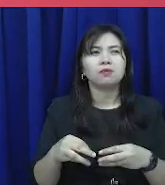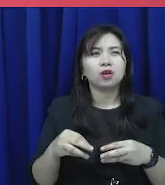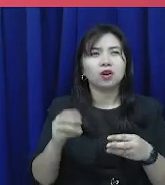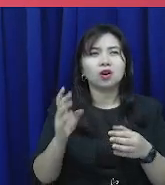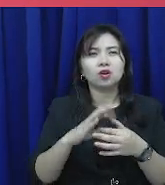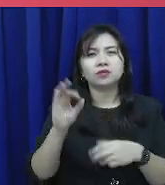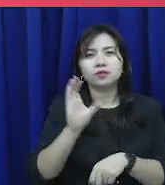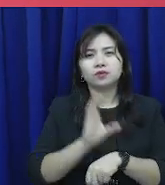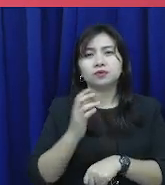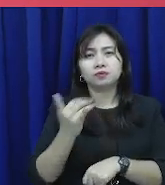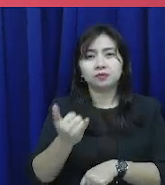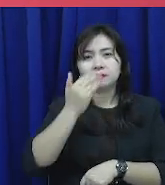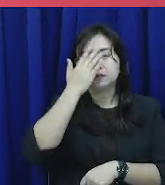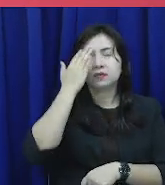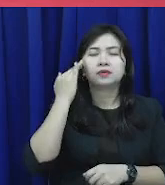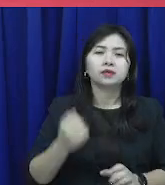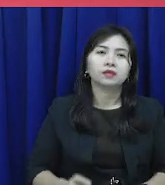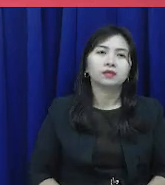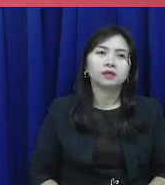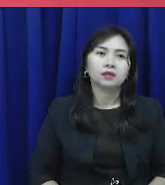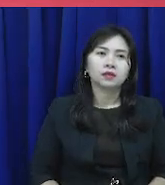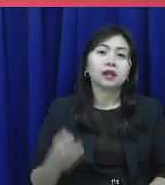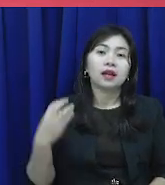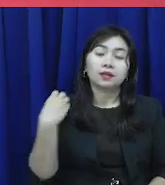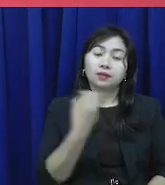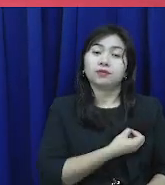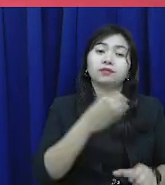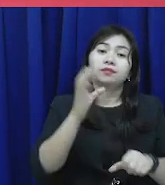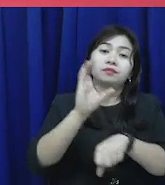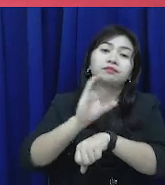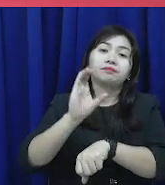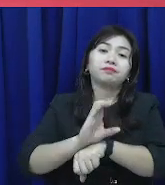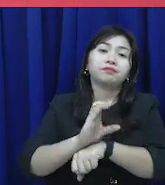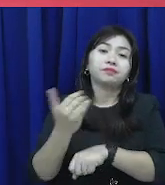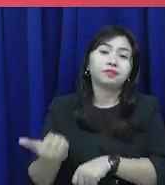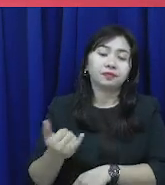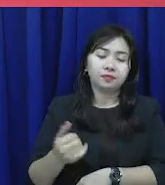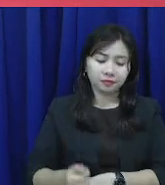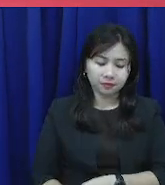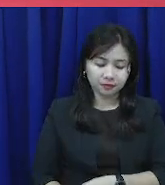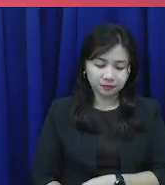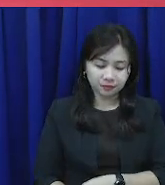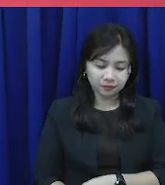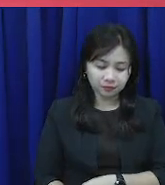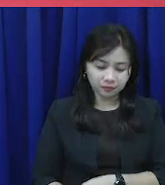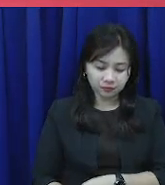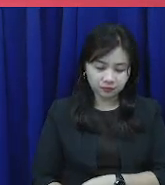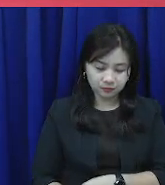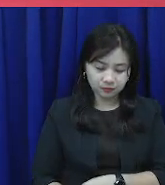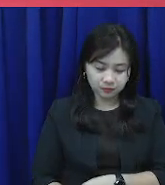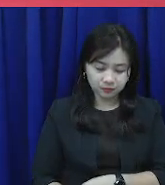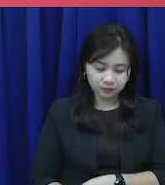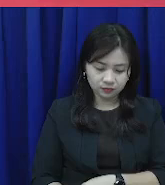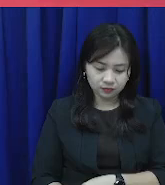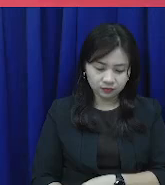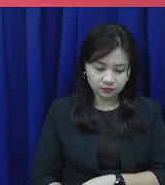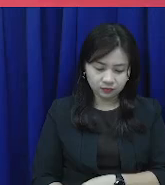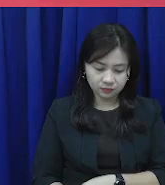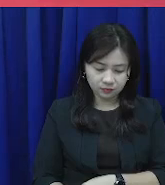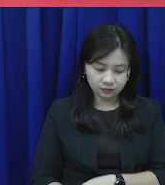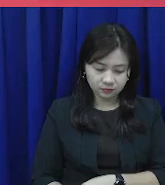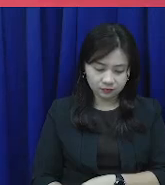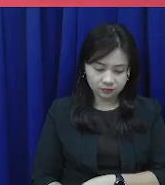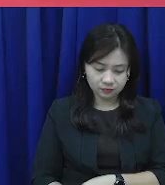inuulit ko Sabi ko po sa inyo ang ating simbahan o ang bhira parang ah Ano ah aking